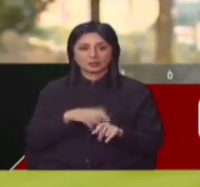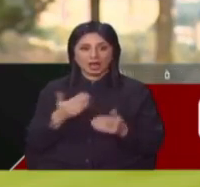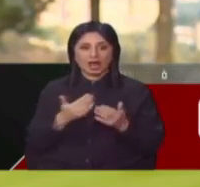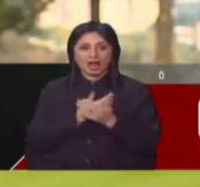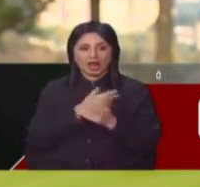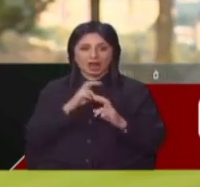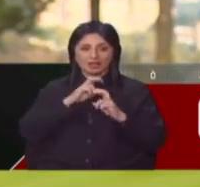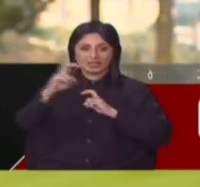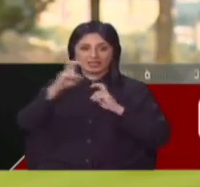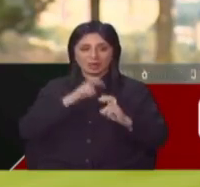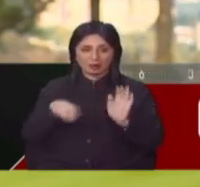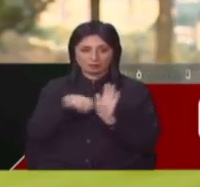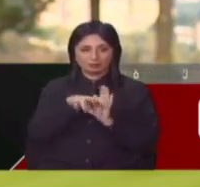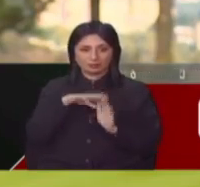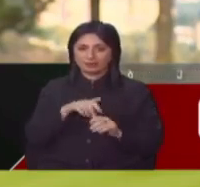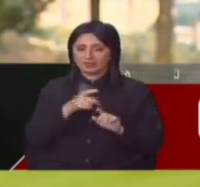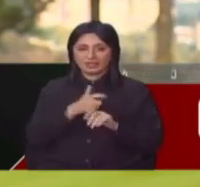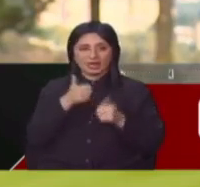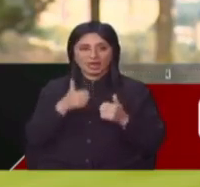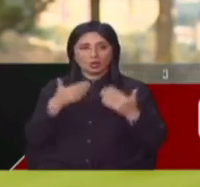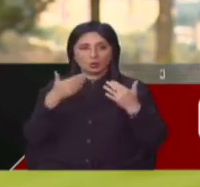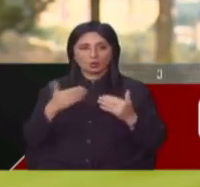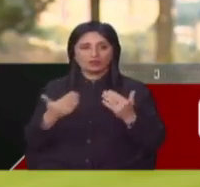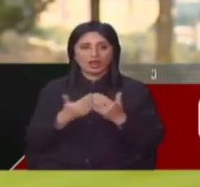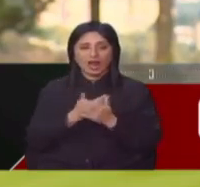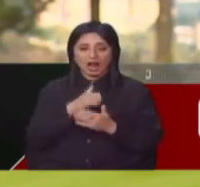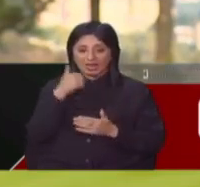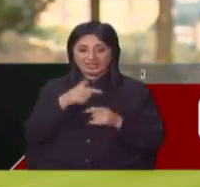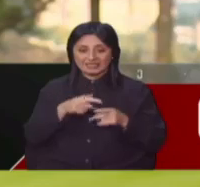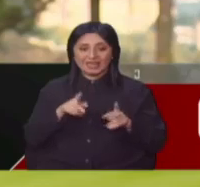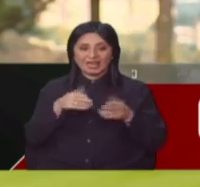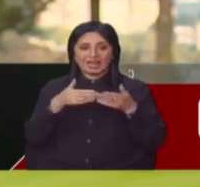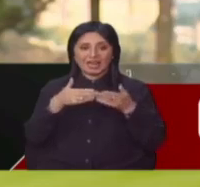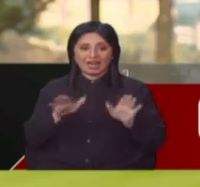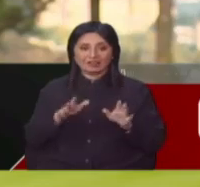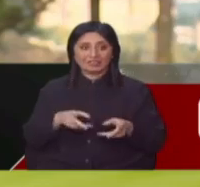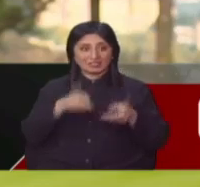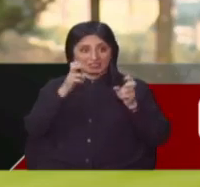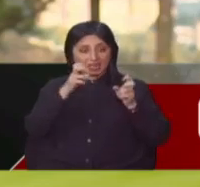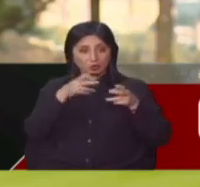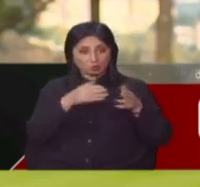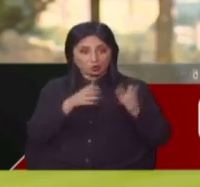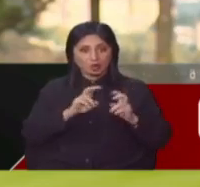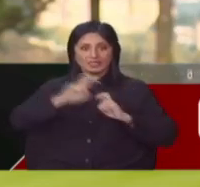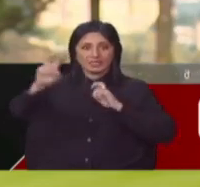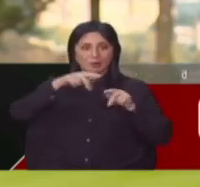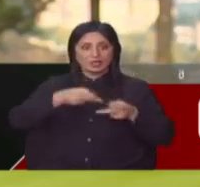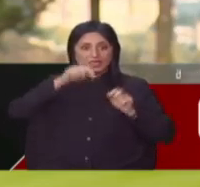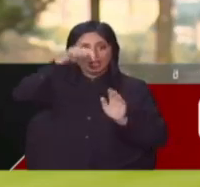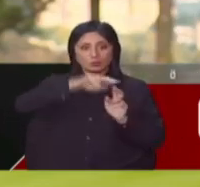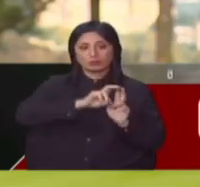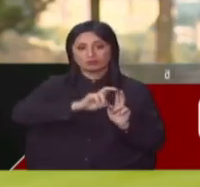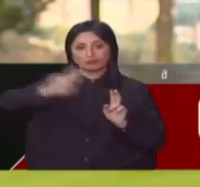ახალი საბაგიროთი და ძალიან კარგია, რომ უკვე ახალი წლისთვის გაიხსნება როგორც სასტუმრო კომპლექსი, ასევე საბაგირო. Laksa,